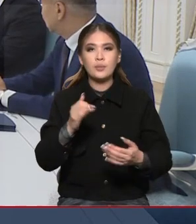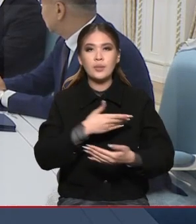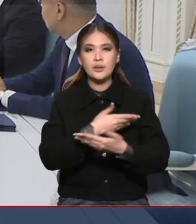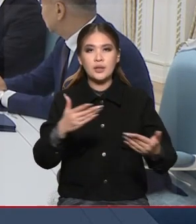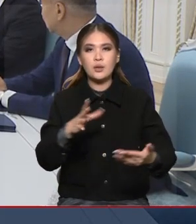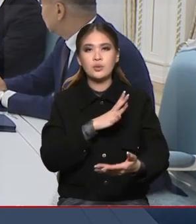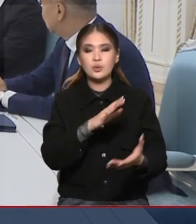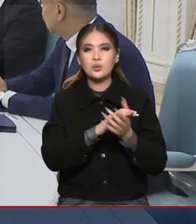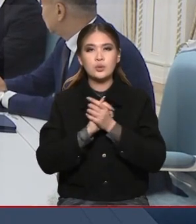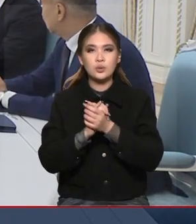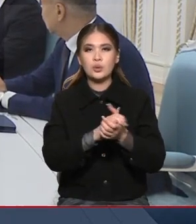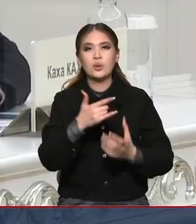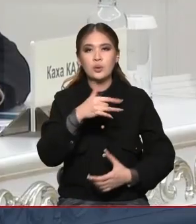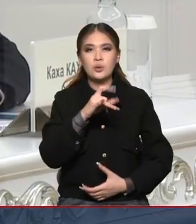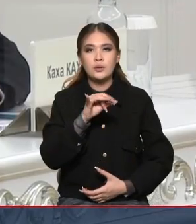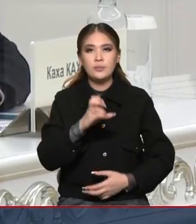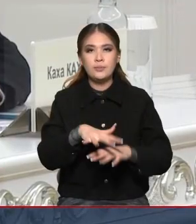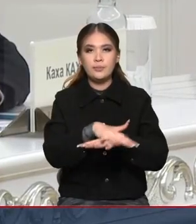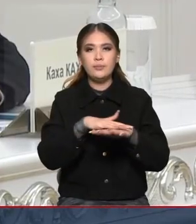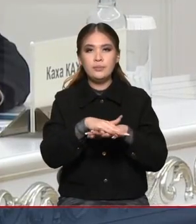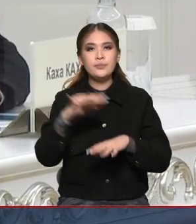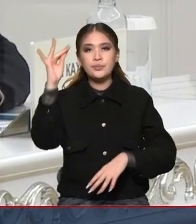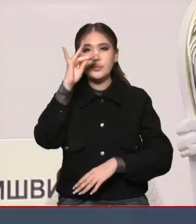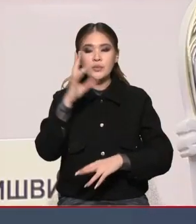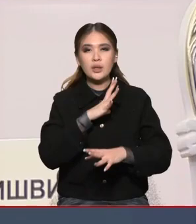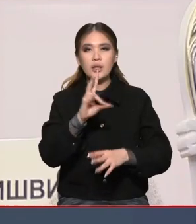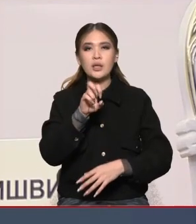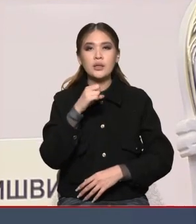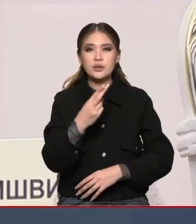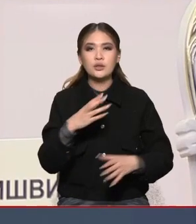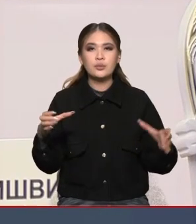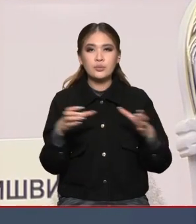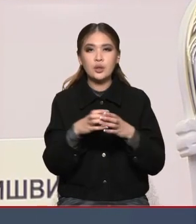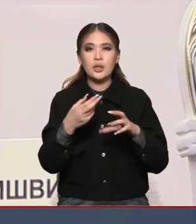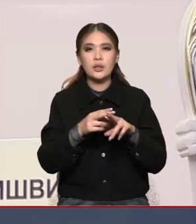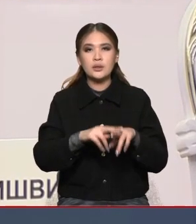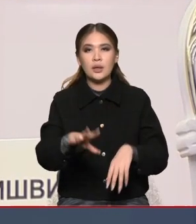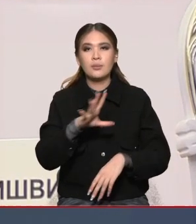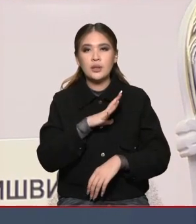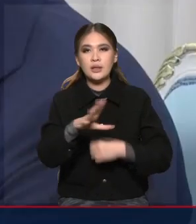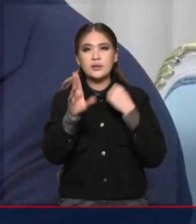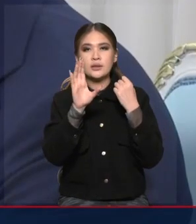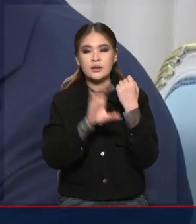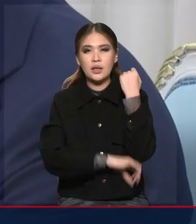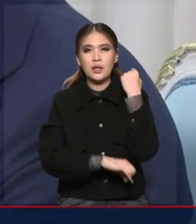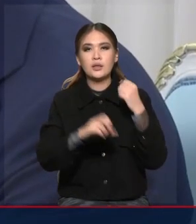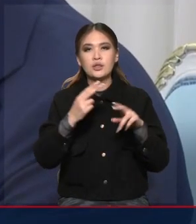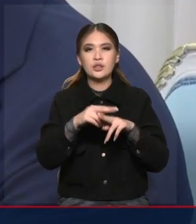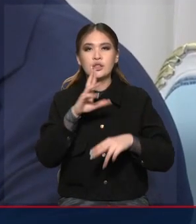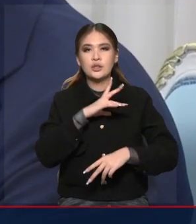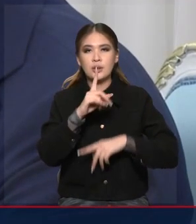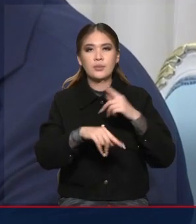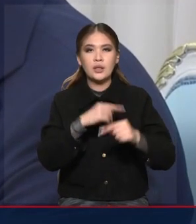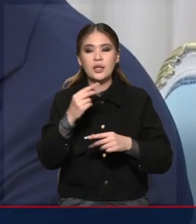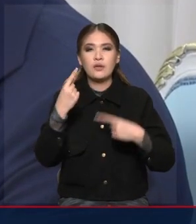поздравил дружественный грузинский народ с историческим выходом национальной сборной финальную часть чемпионата Европы по футболу